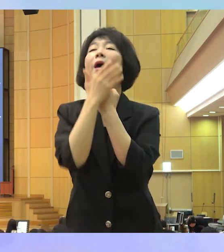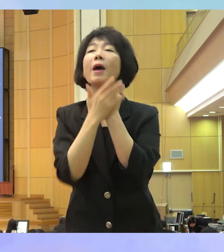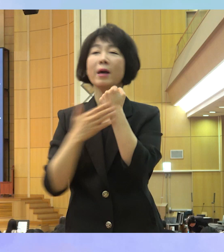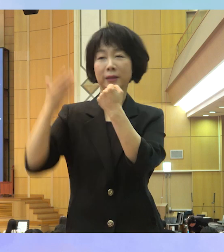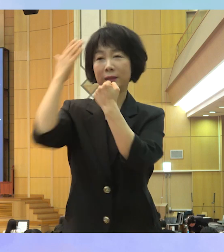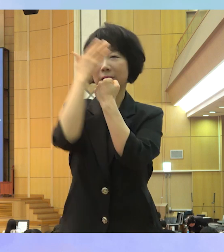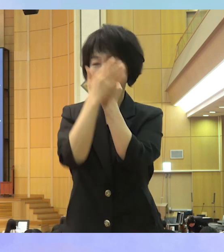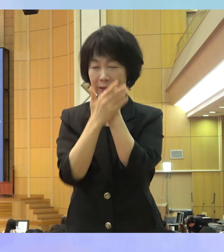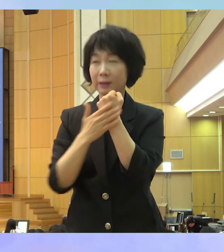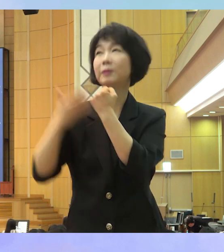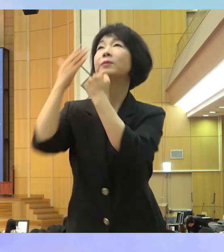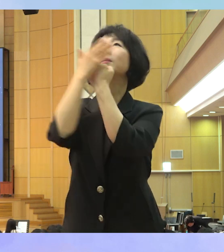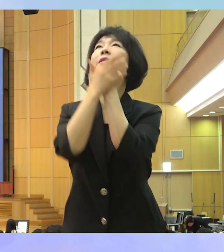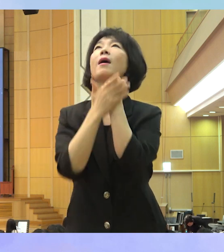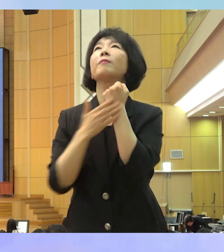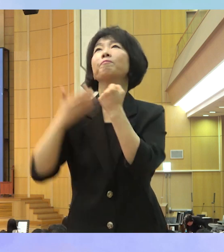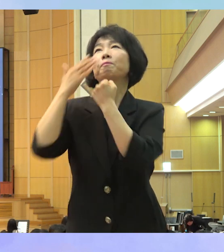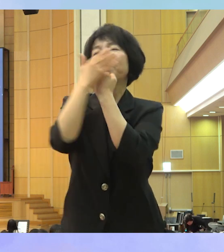주의